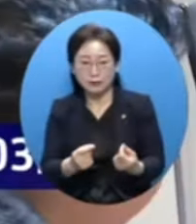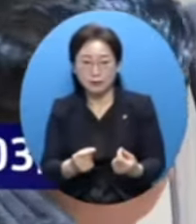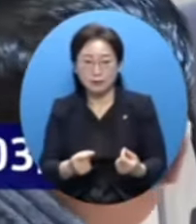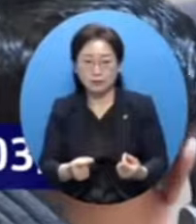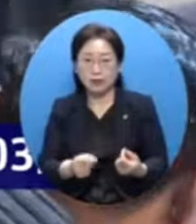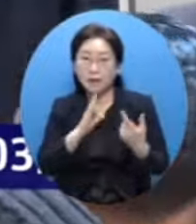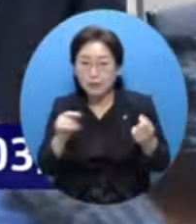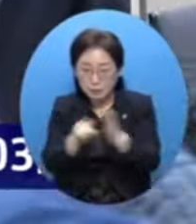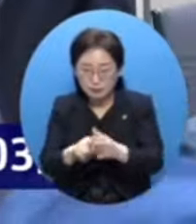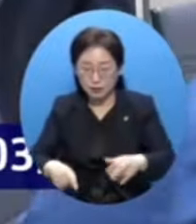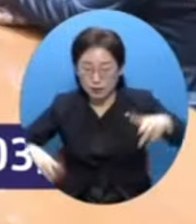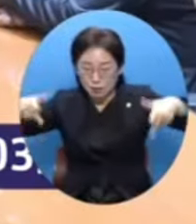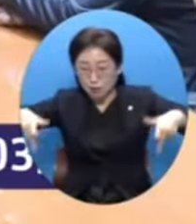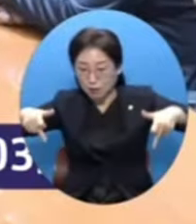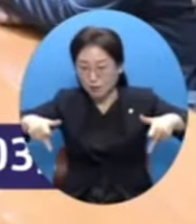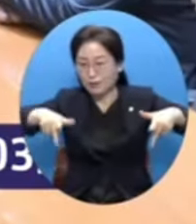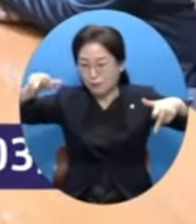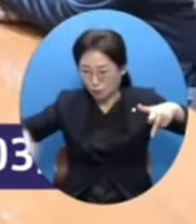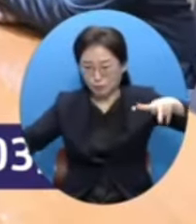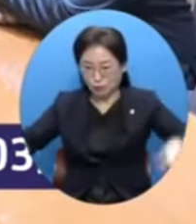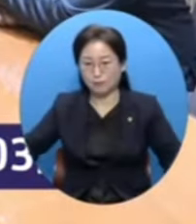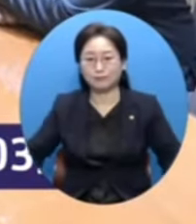내려놓고